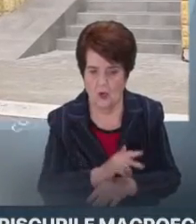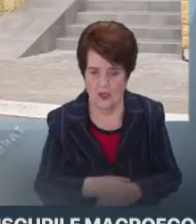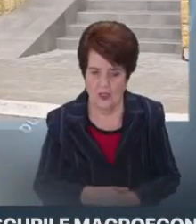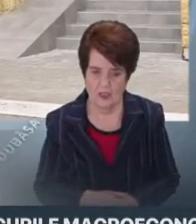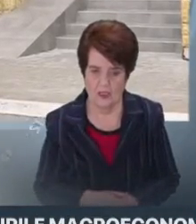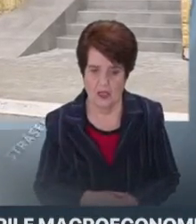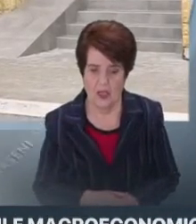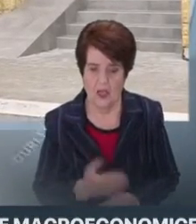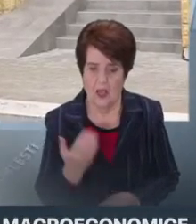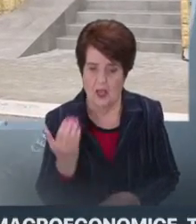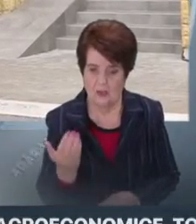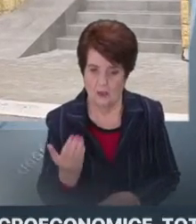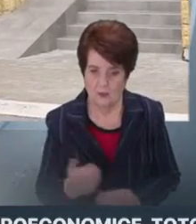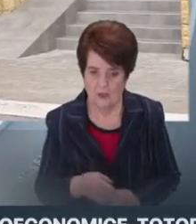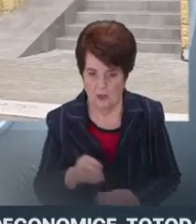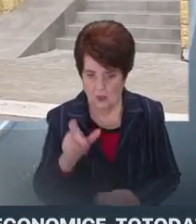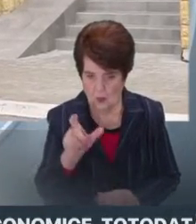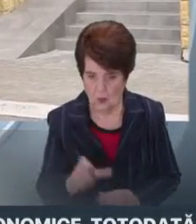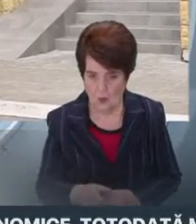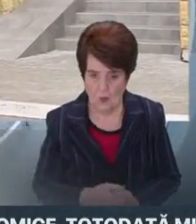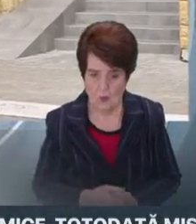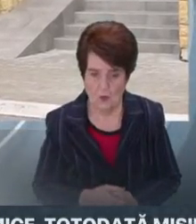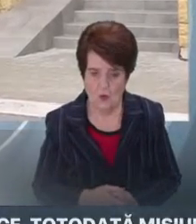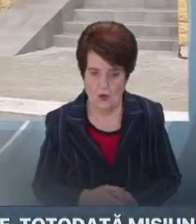Totodată dumnealui, omul din